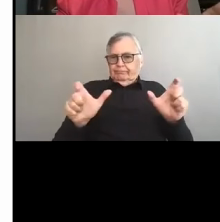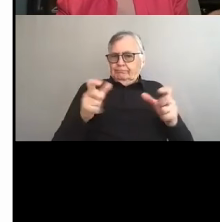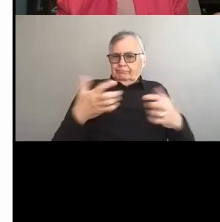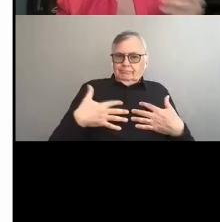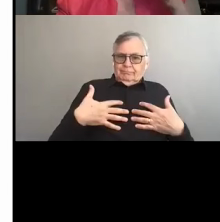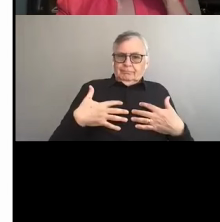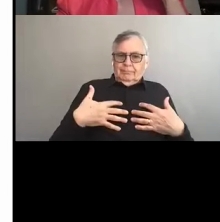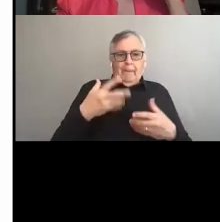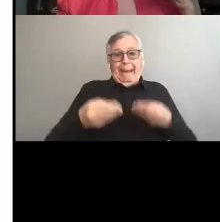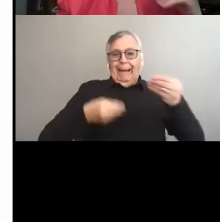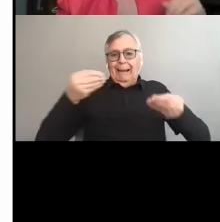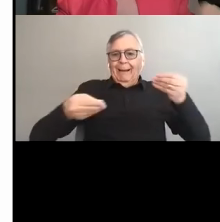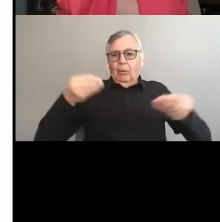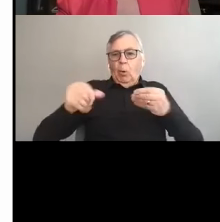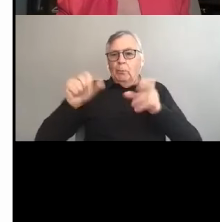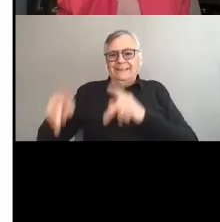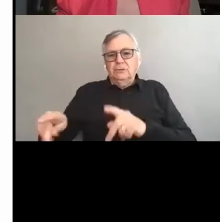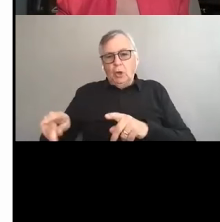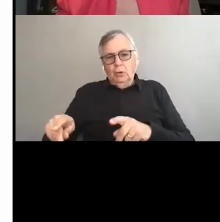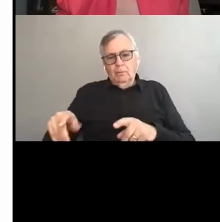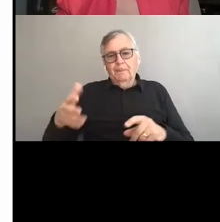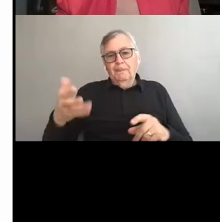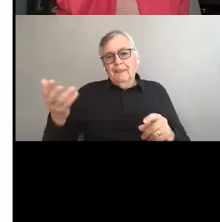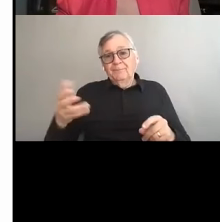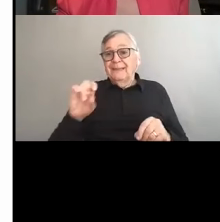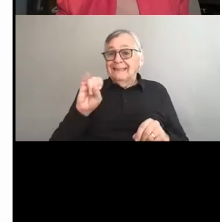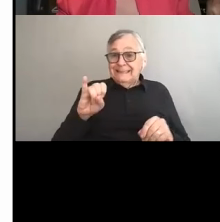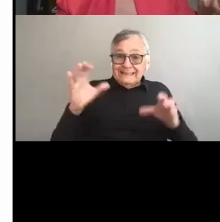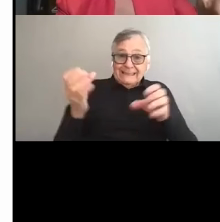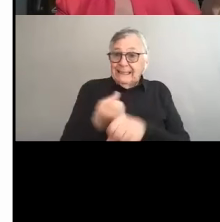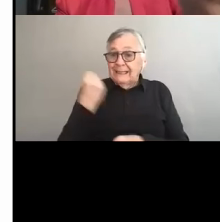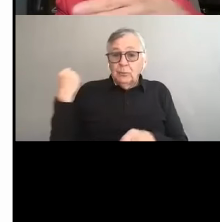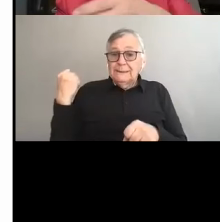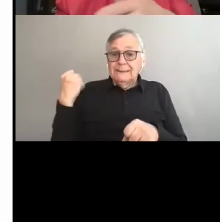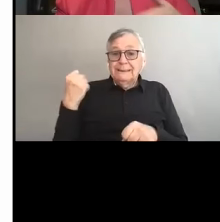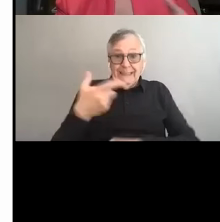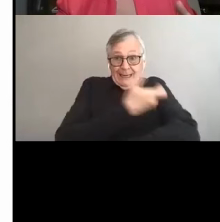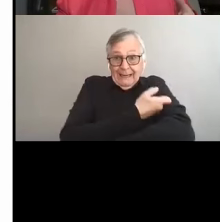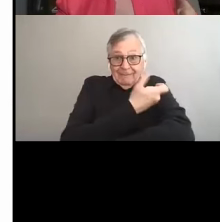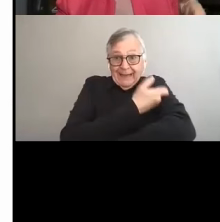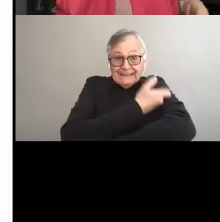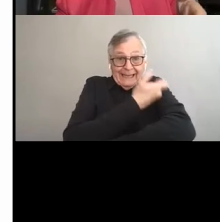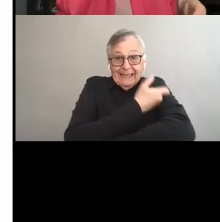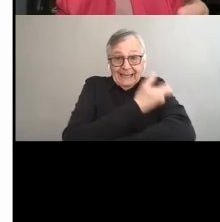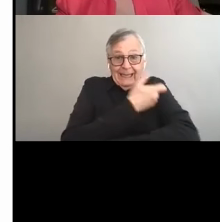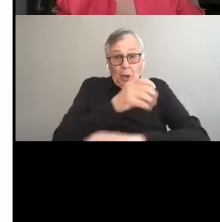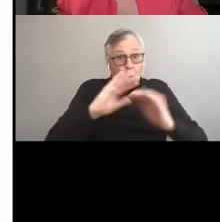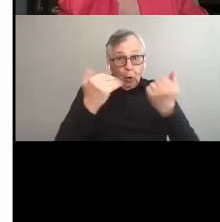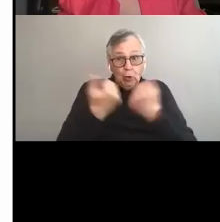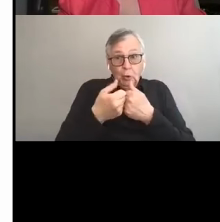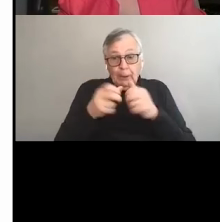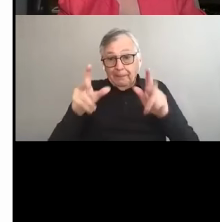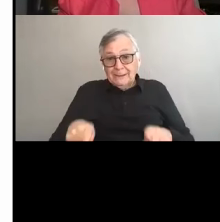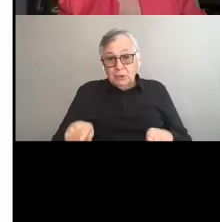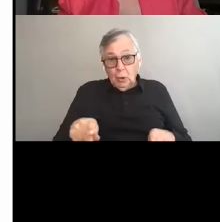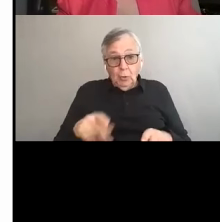contagion va se propager auprès des autres. Et puis, si on réussit à vacciner toutes les autres personnes qui seraient susceptibles, qui sont